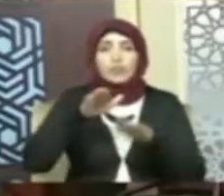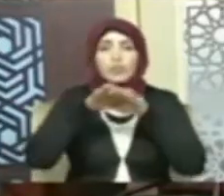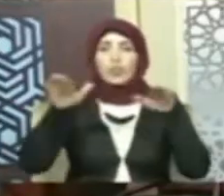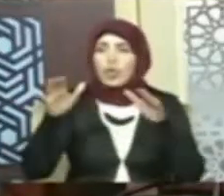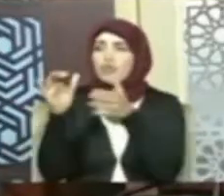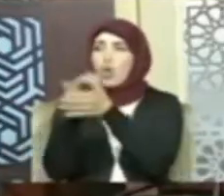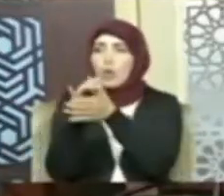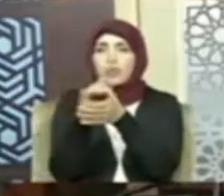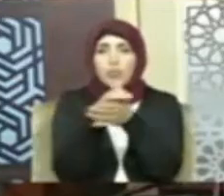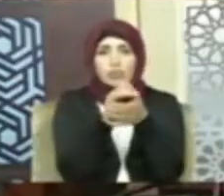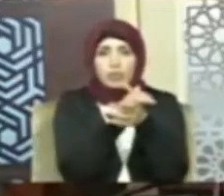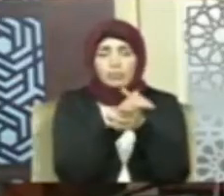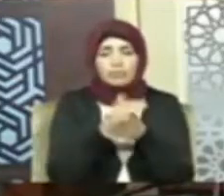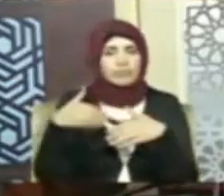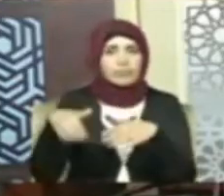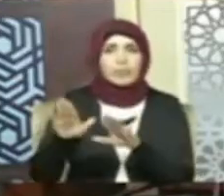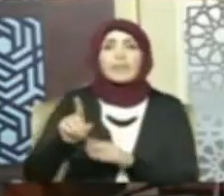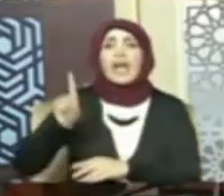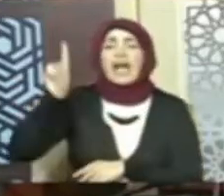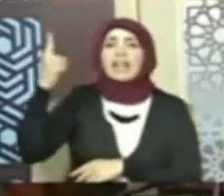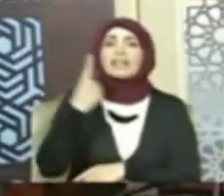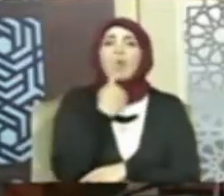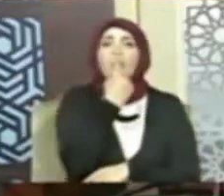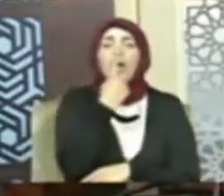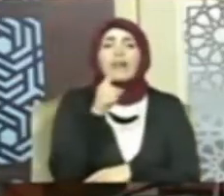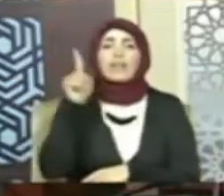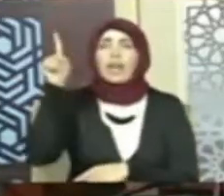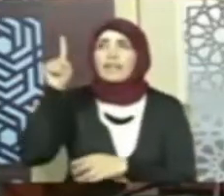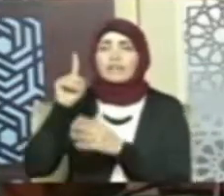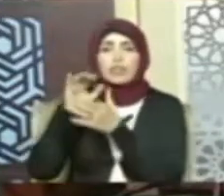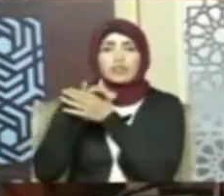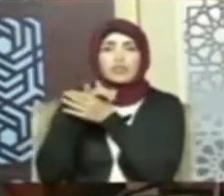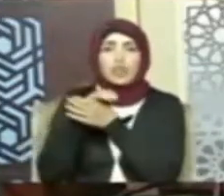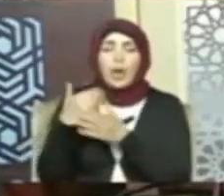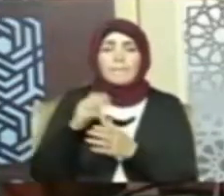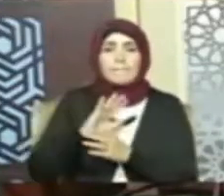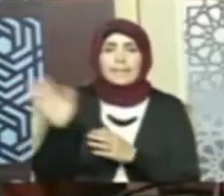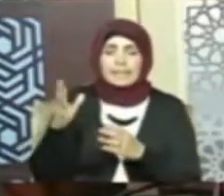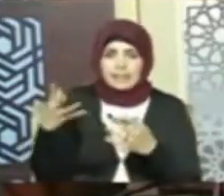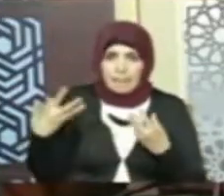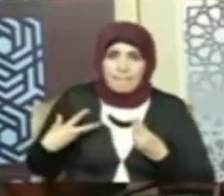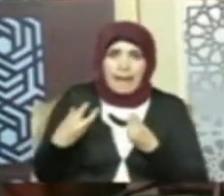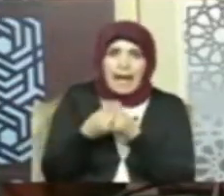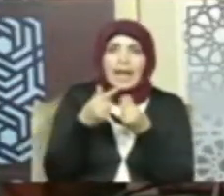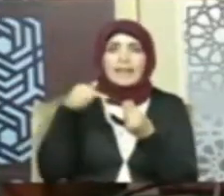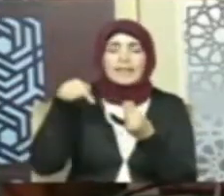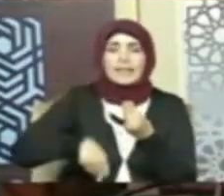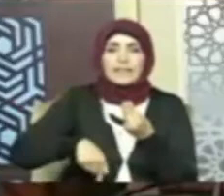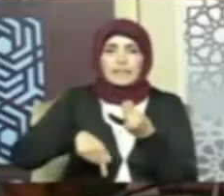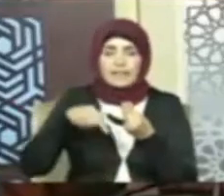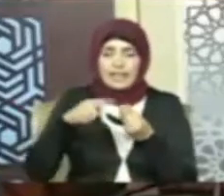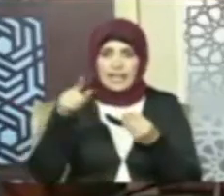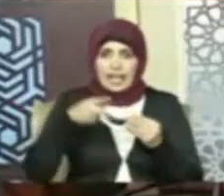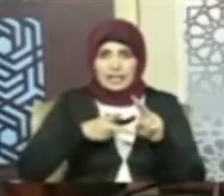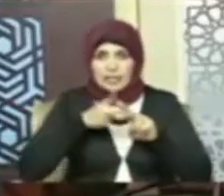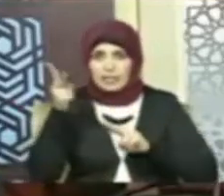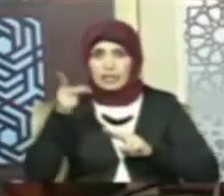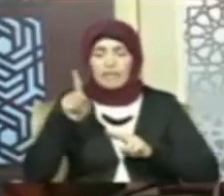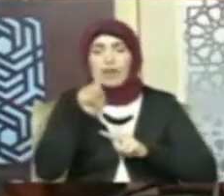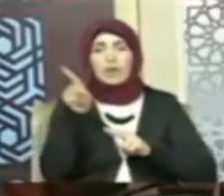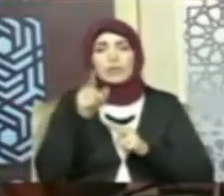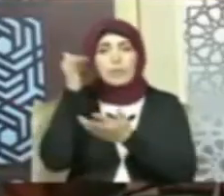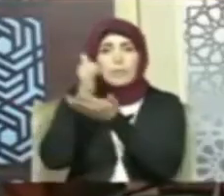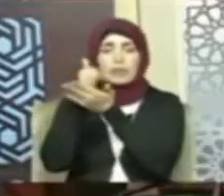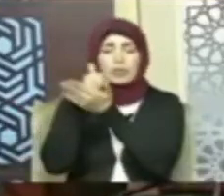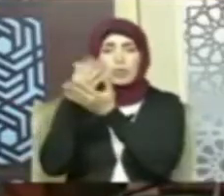أصحابا، اللهم إنك أنت الصاحب في السفر والخليفة في المال